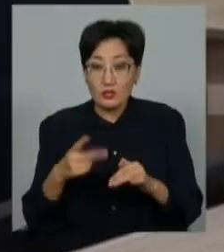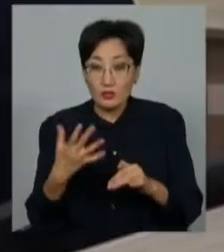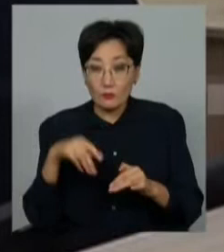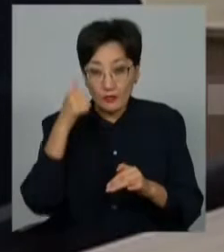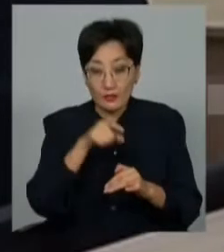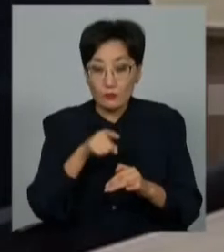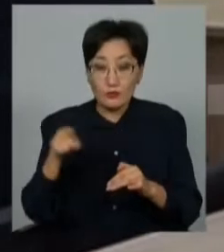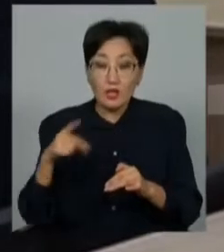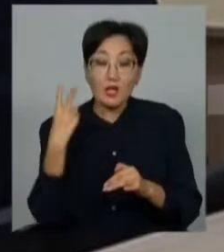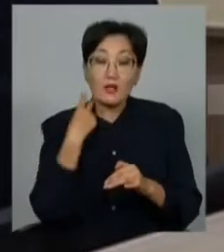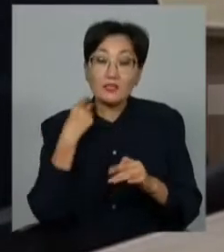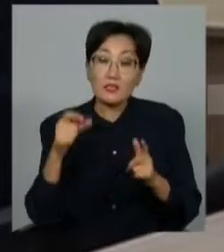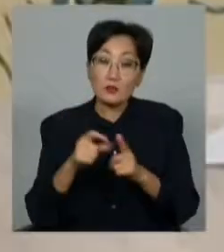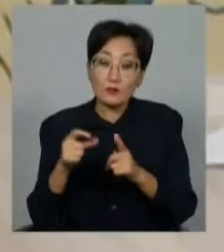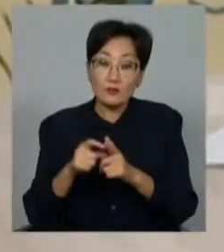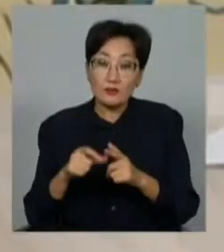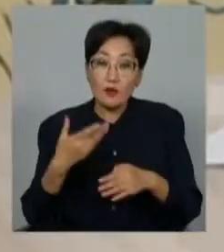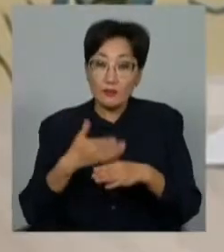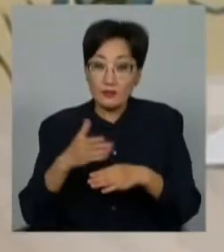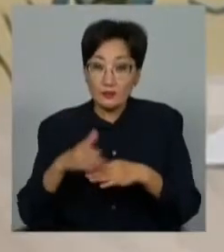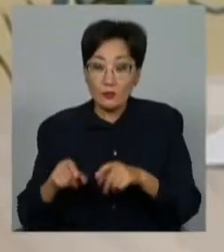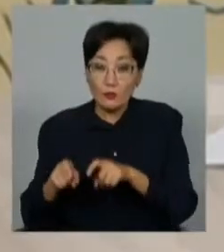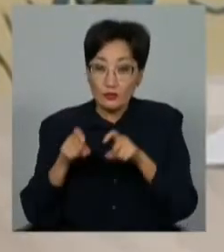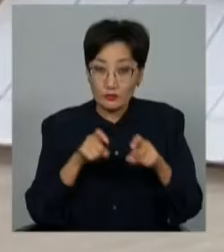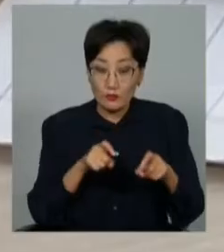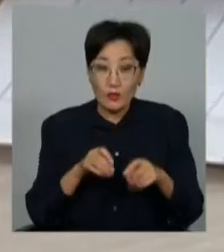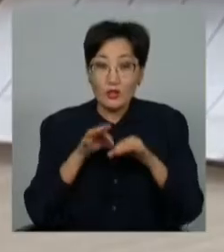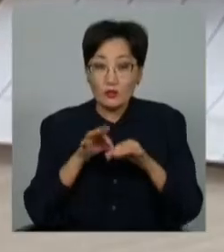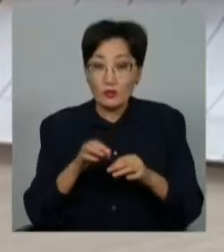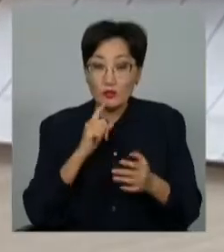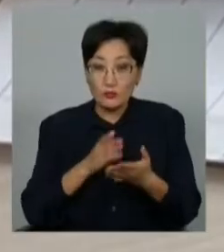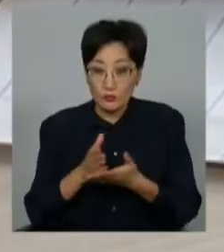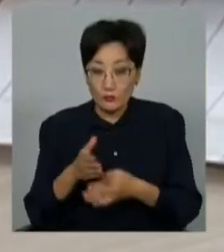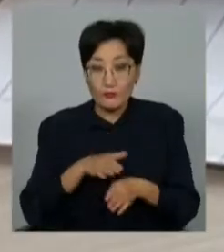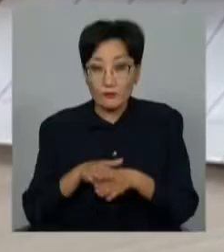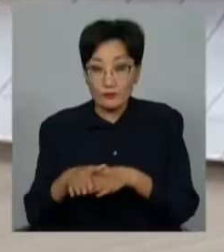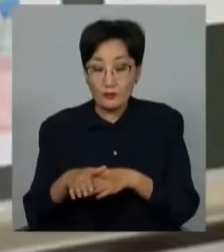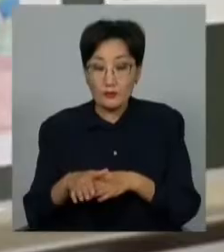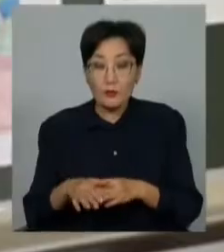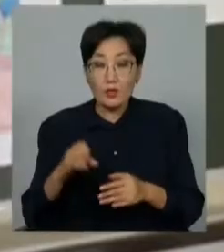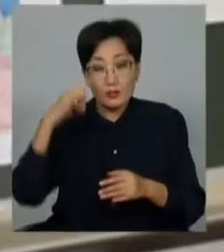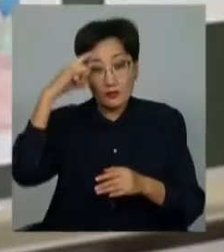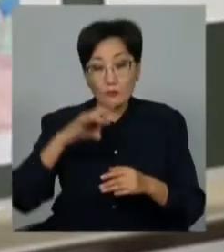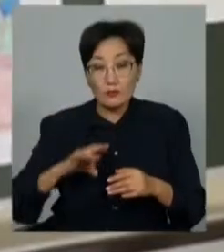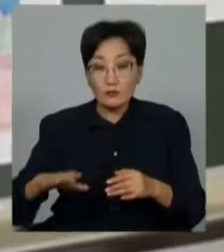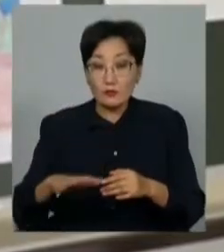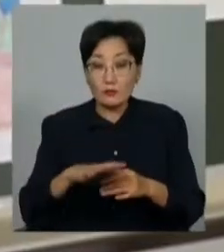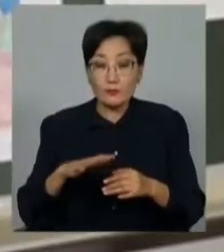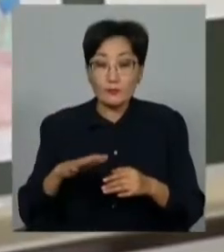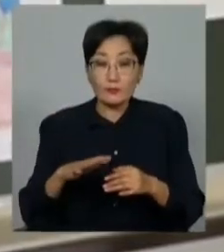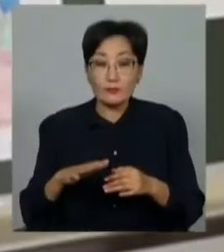2025 жылға дейін латын графикасына кезең-кезеңмен көшуді ұйымдастыру саясатын жүзеге асыру. Қазақстан